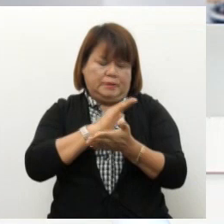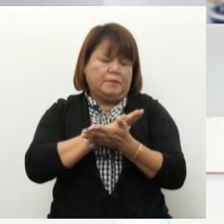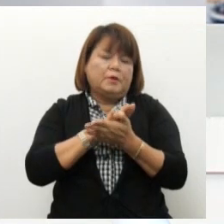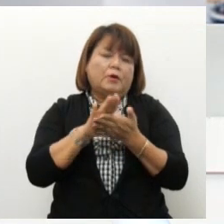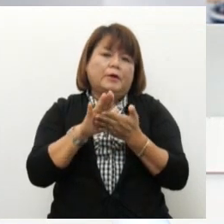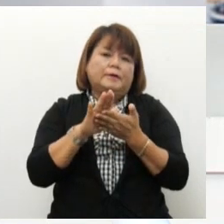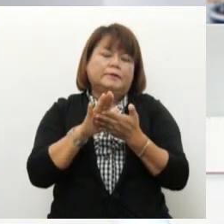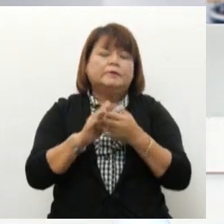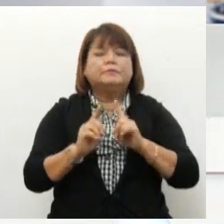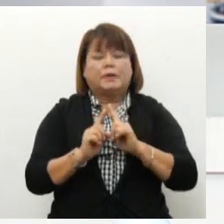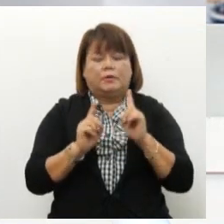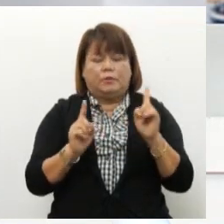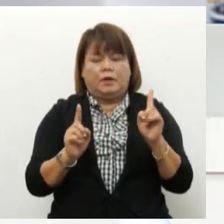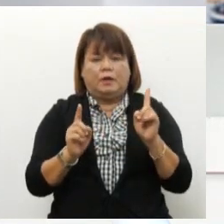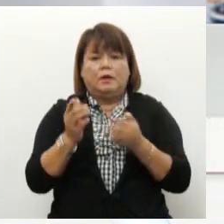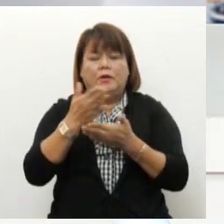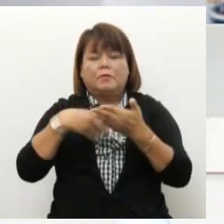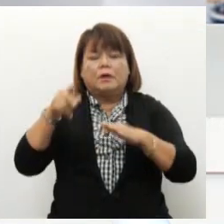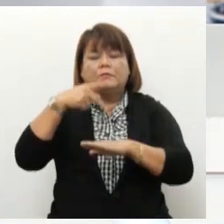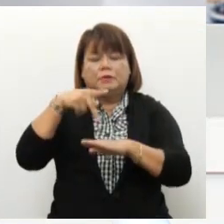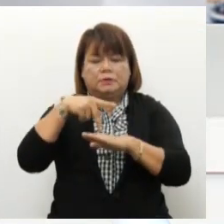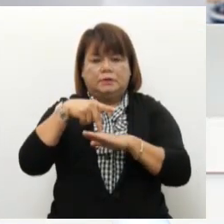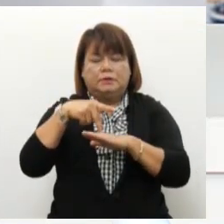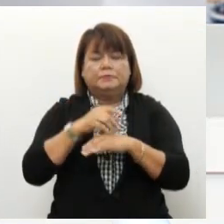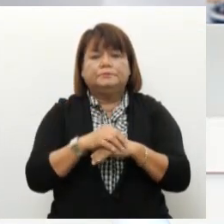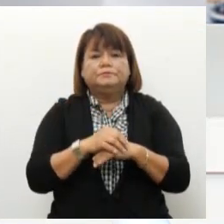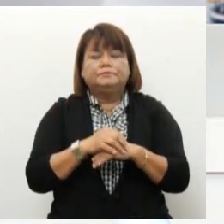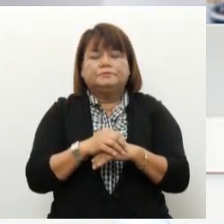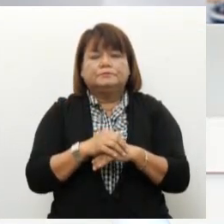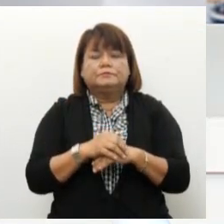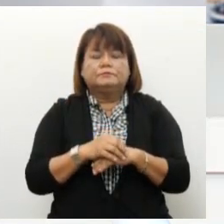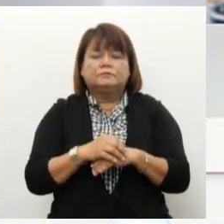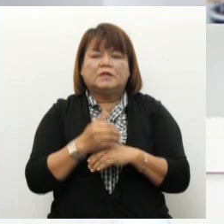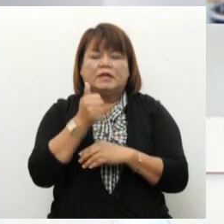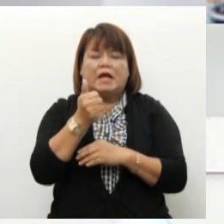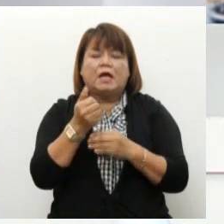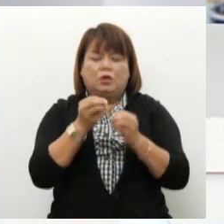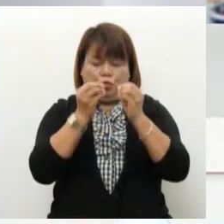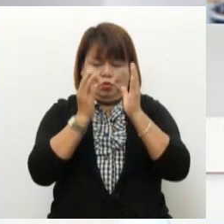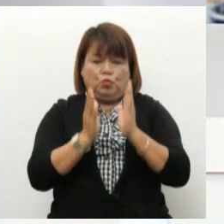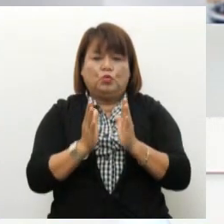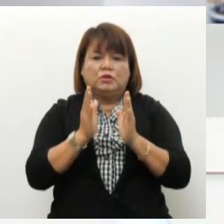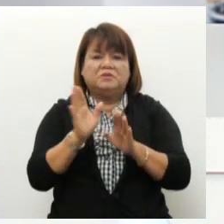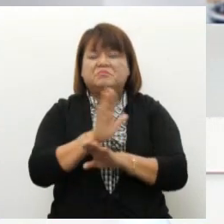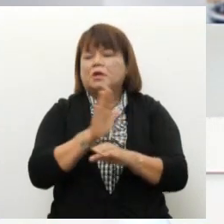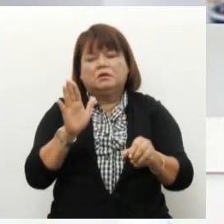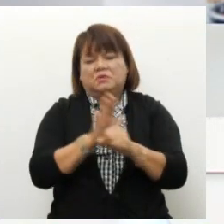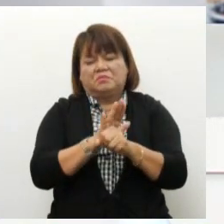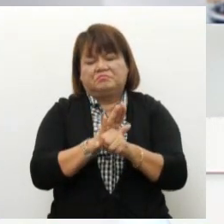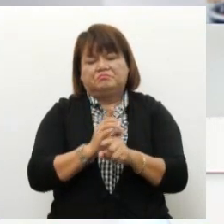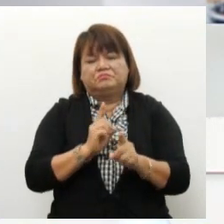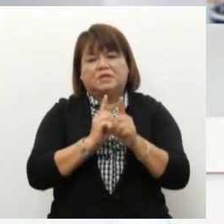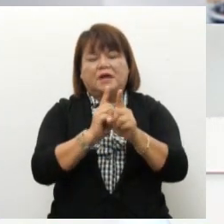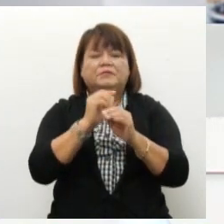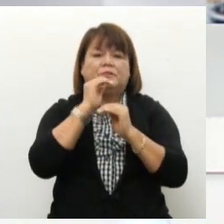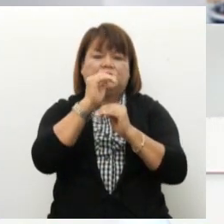ถึงแม้ว่าในบางพื้นที่บางคัตเตอร์นั้นน่าจะได้คุณครูไม่ครบตามจำนวนที่เราต้อง